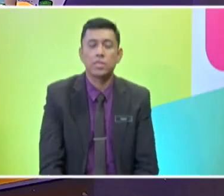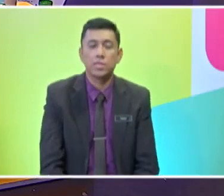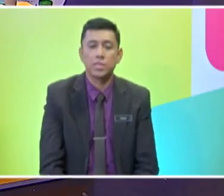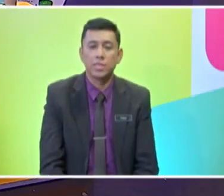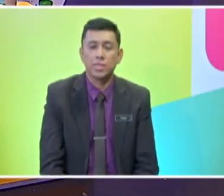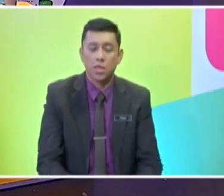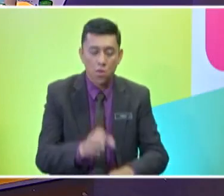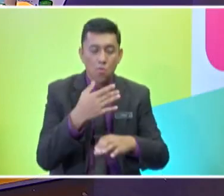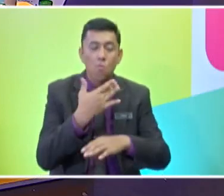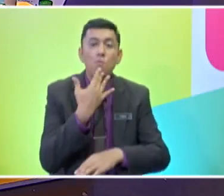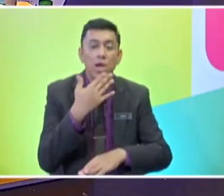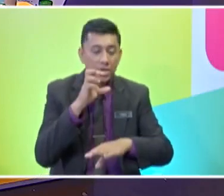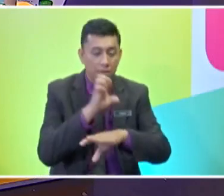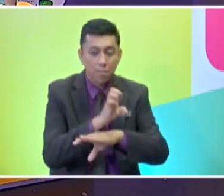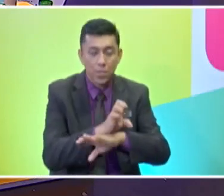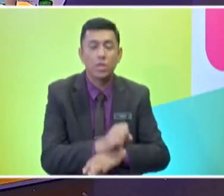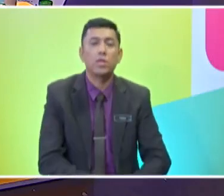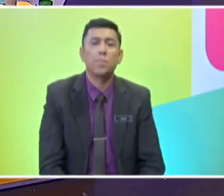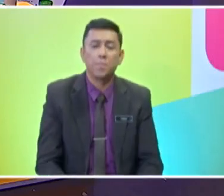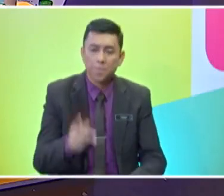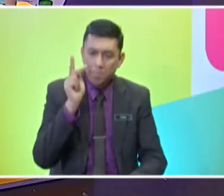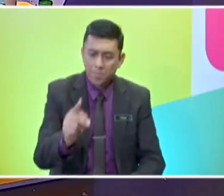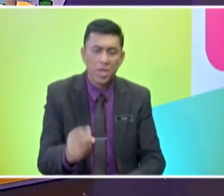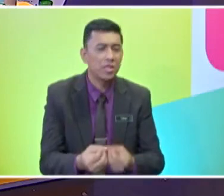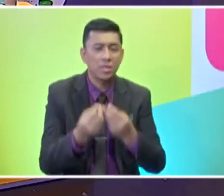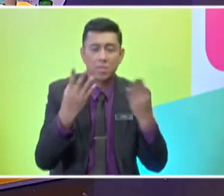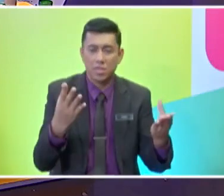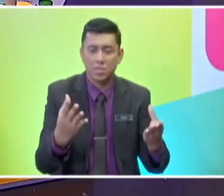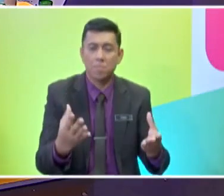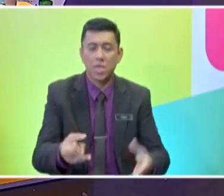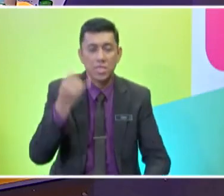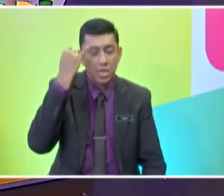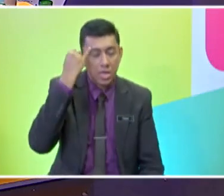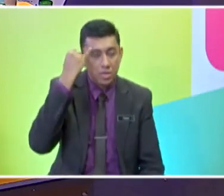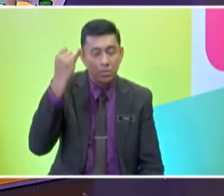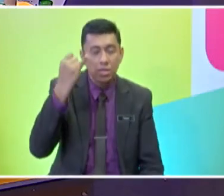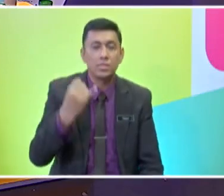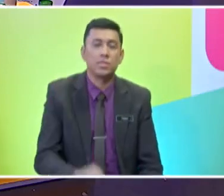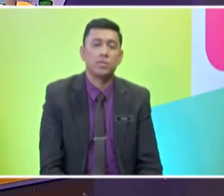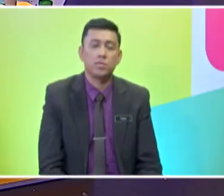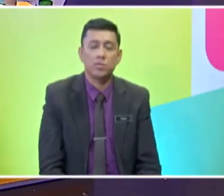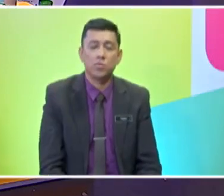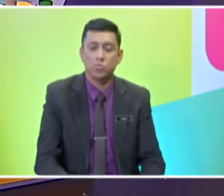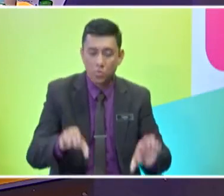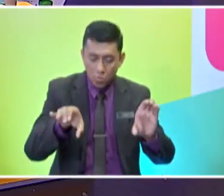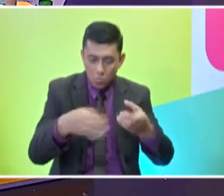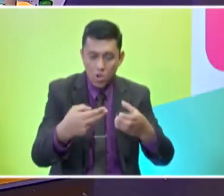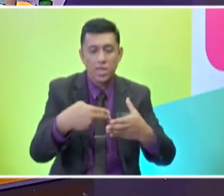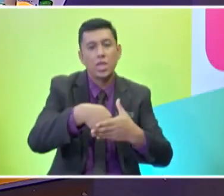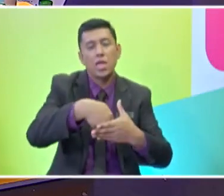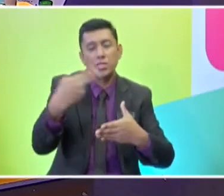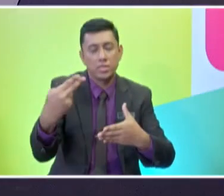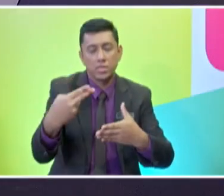itu saya pasti ramai arak-arakan kita pun ada banyak ide yang untuk hasilkan